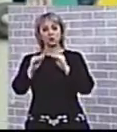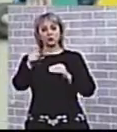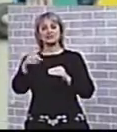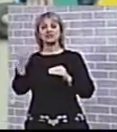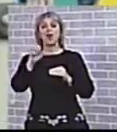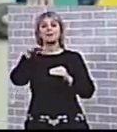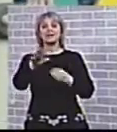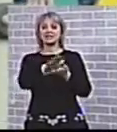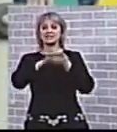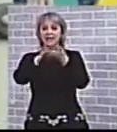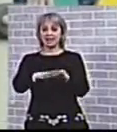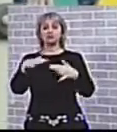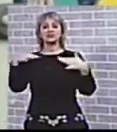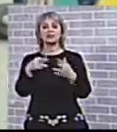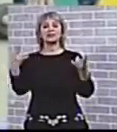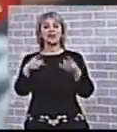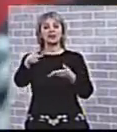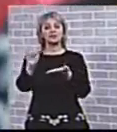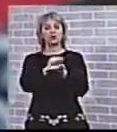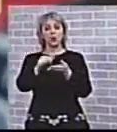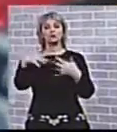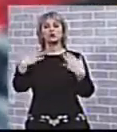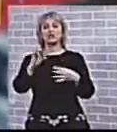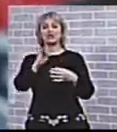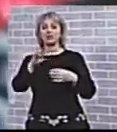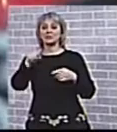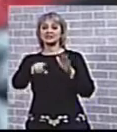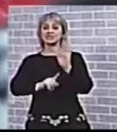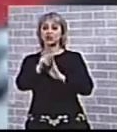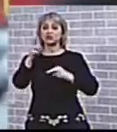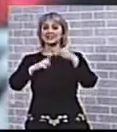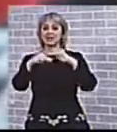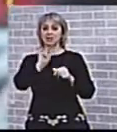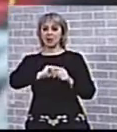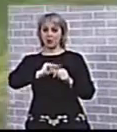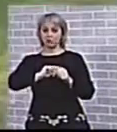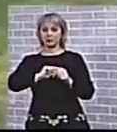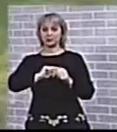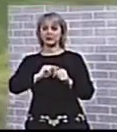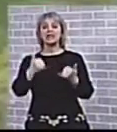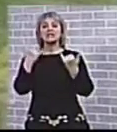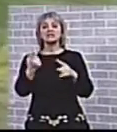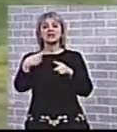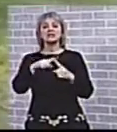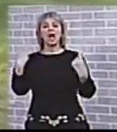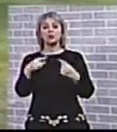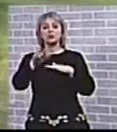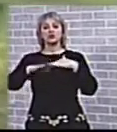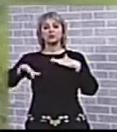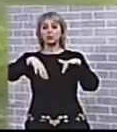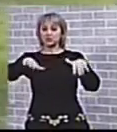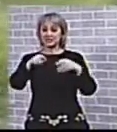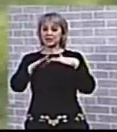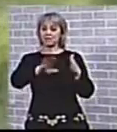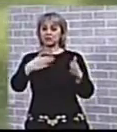Еще в апреле подали заявку, собрали необходимые документы, и уже в июне здесь начнутся строительные работы. Сейчас это обычный пустырь между домами,